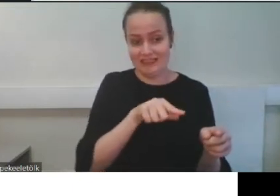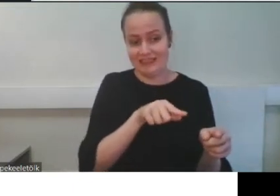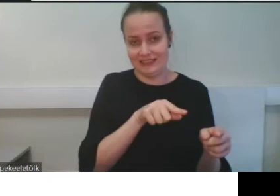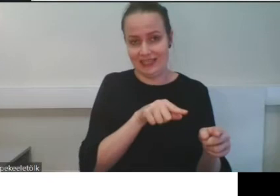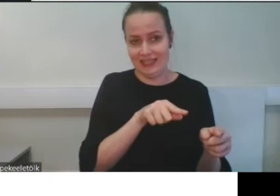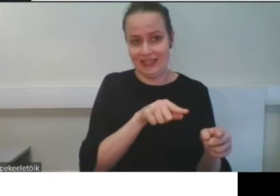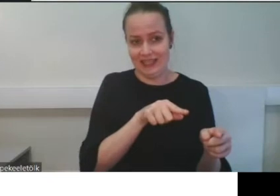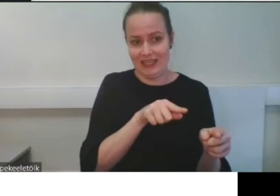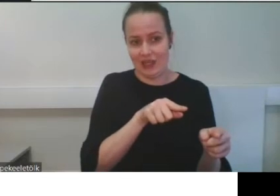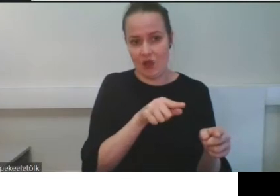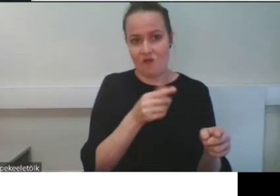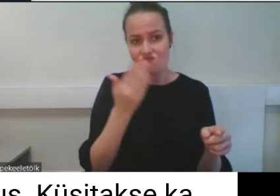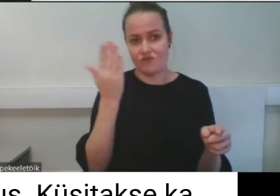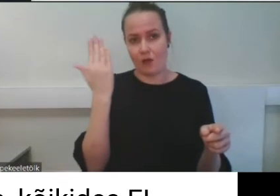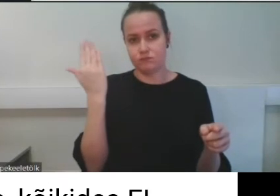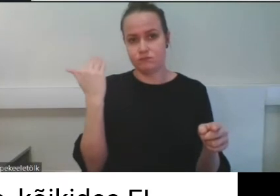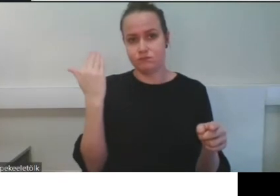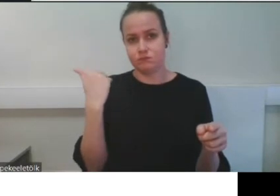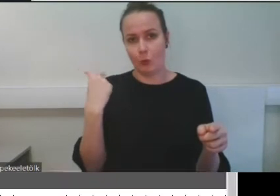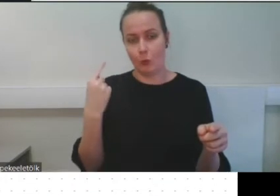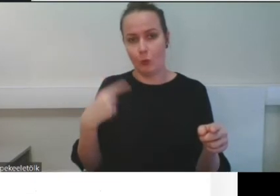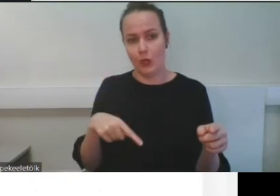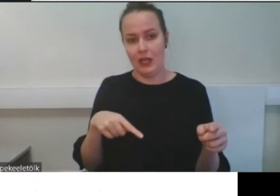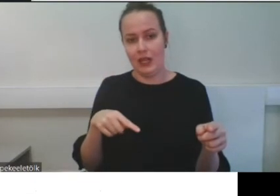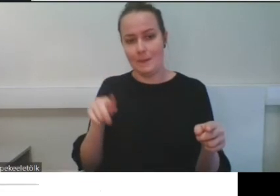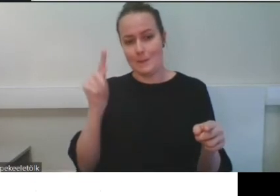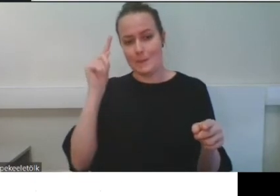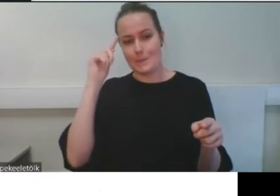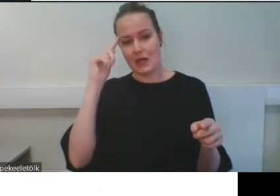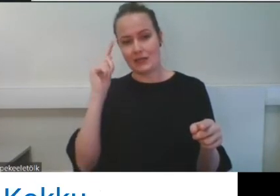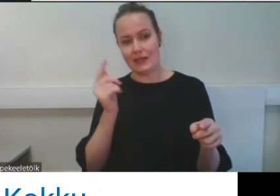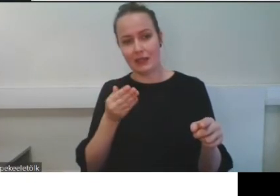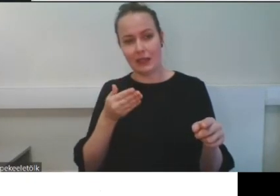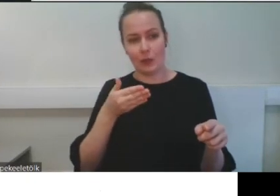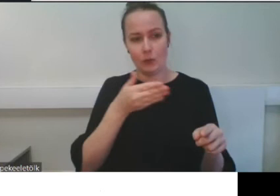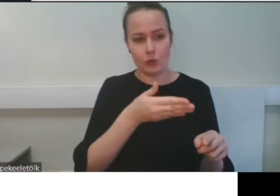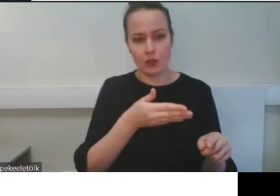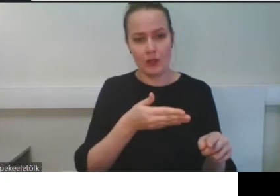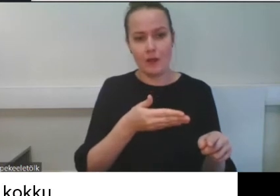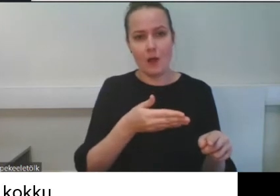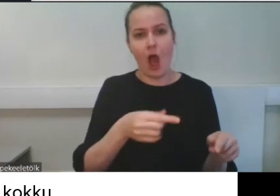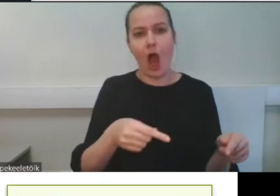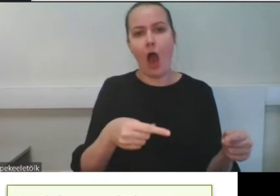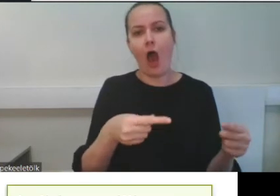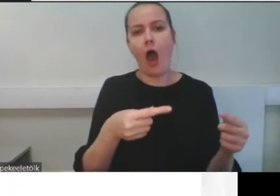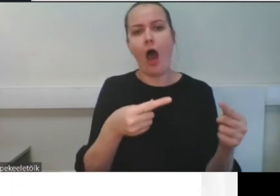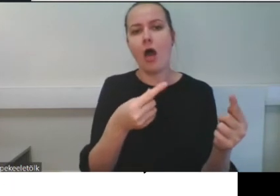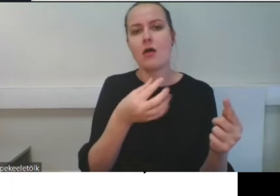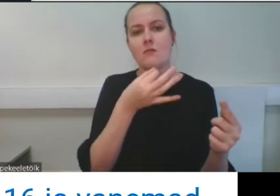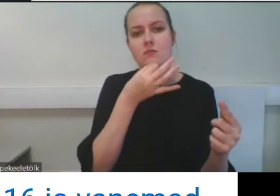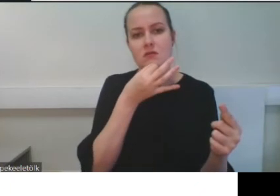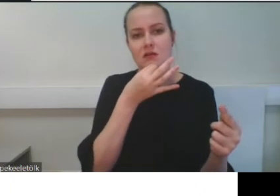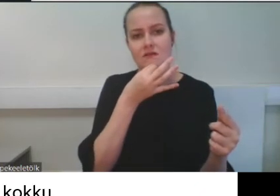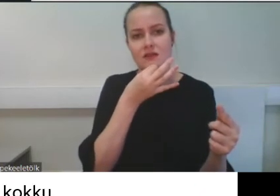jääb allapoole vaesuspiiri , siis vaene on siis kogu leibkond , et mitte ainult siis üks konkreetne inimene , näiteks et see